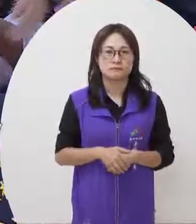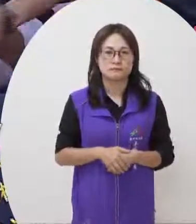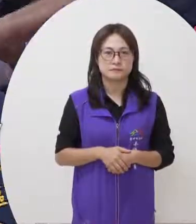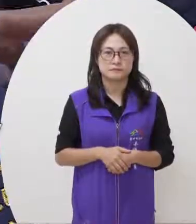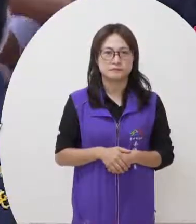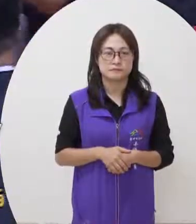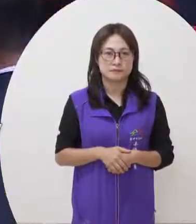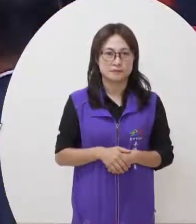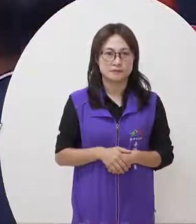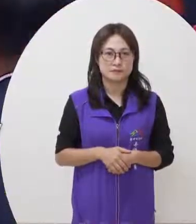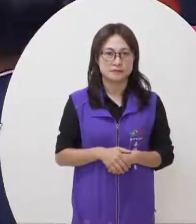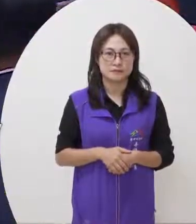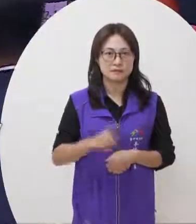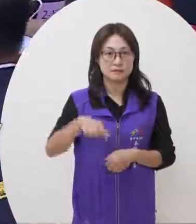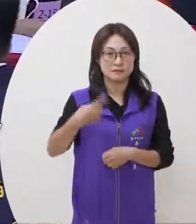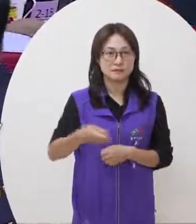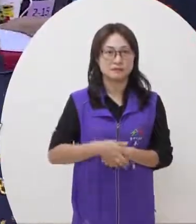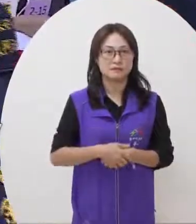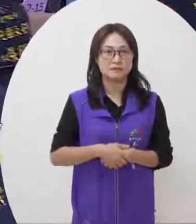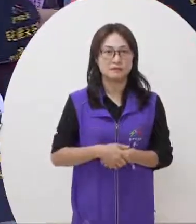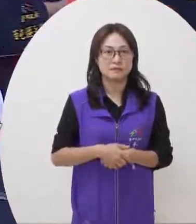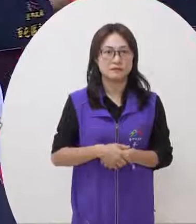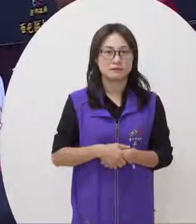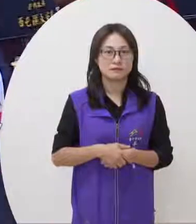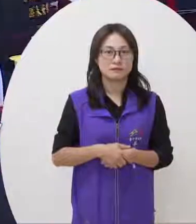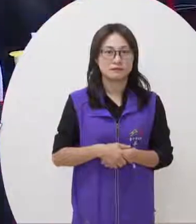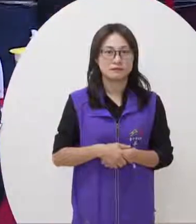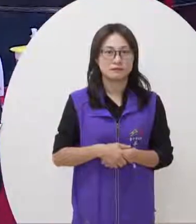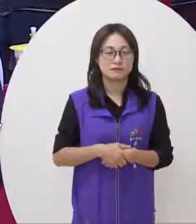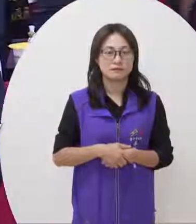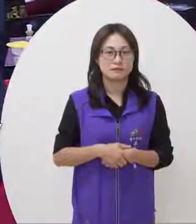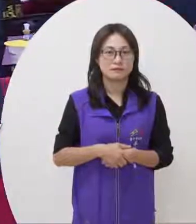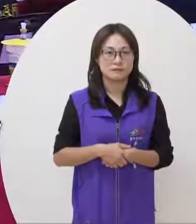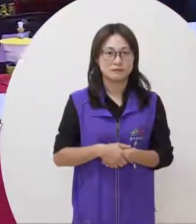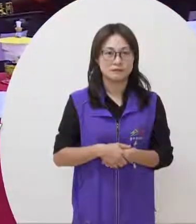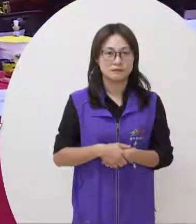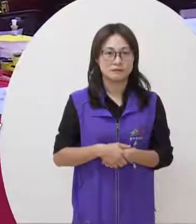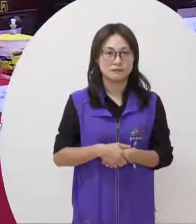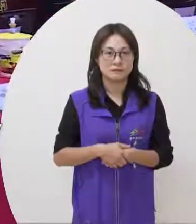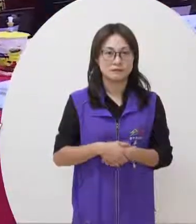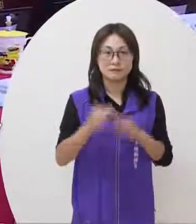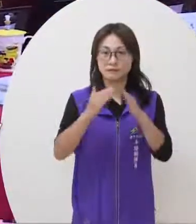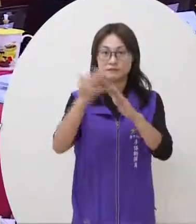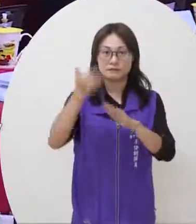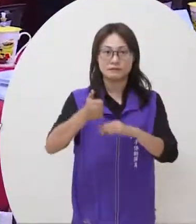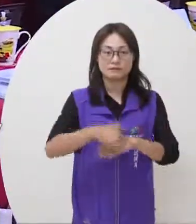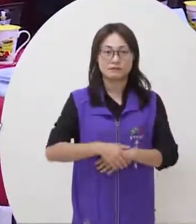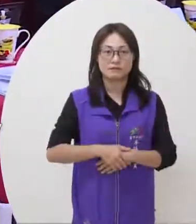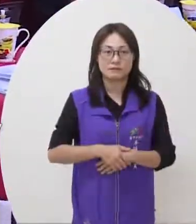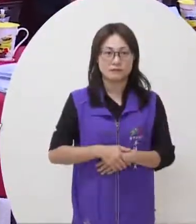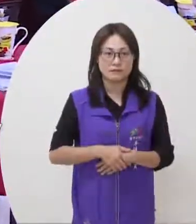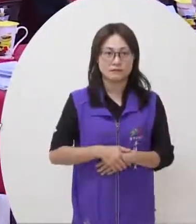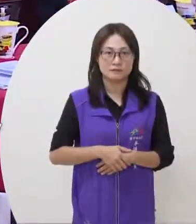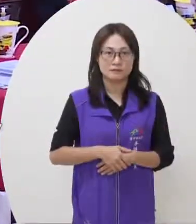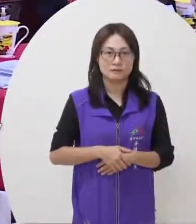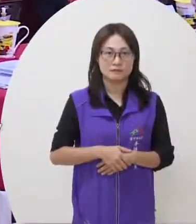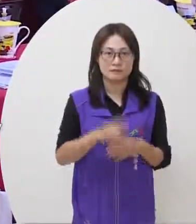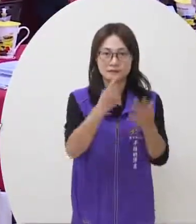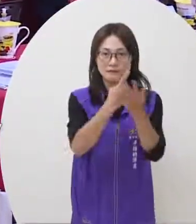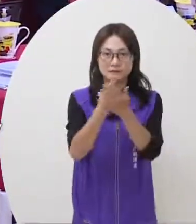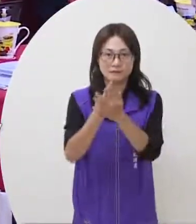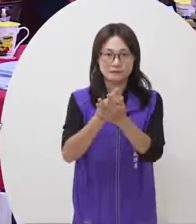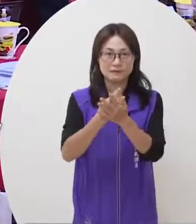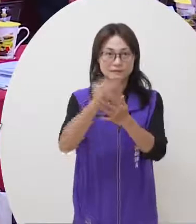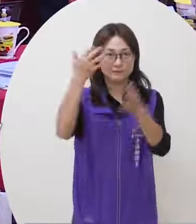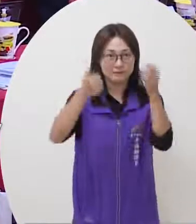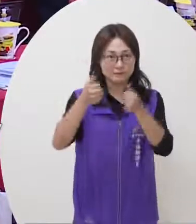好，谢谢。接下来是近亲里长林处理，谢谢。 哎，市长，还有市各级长官啊，各